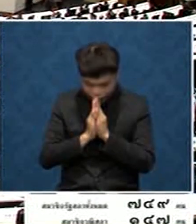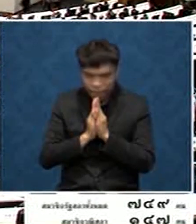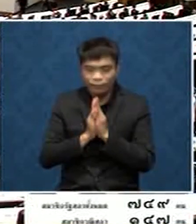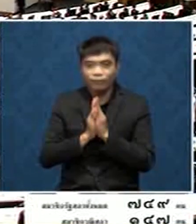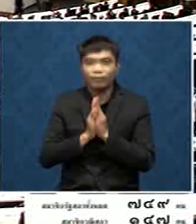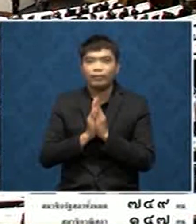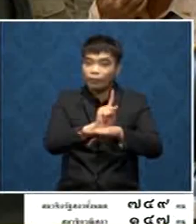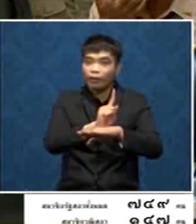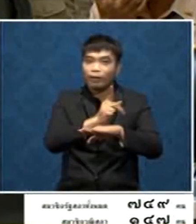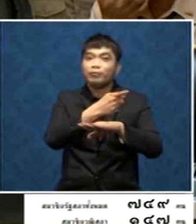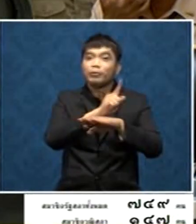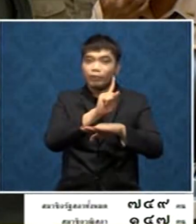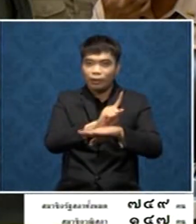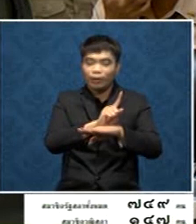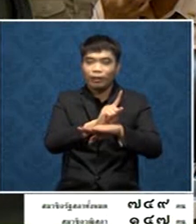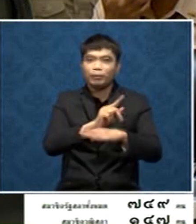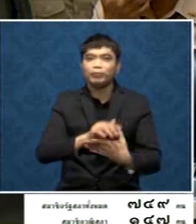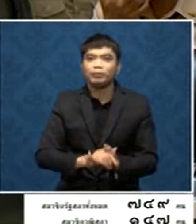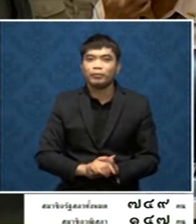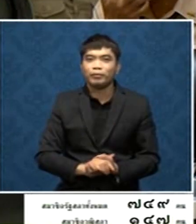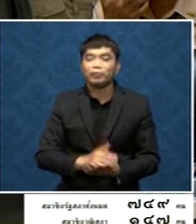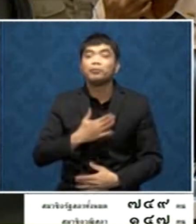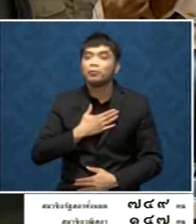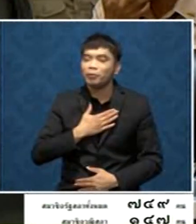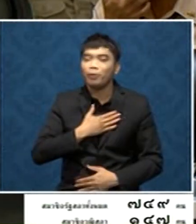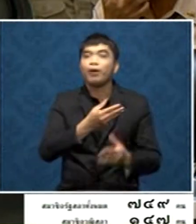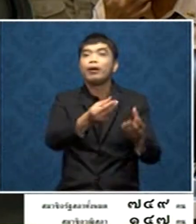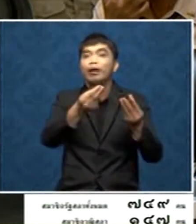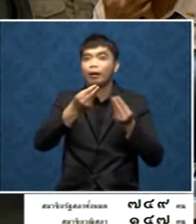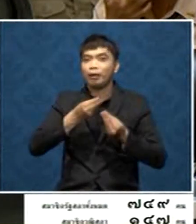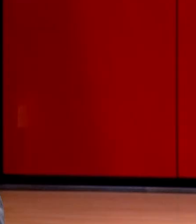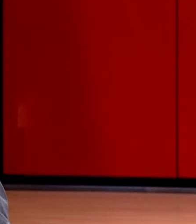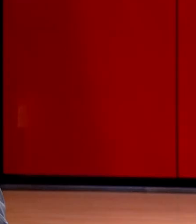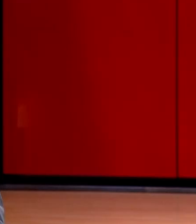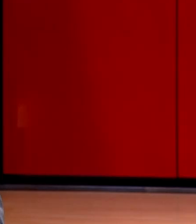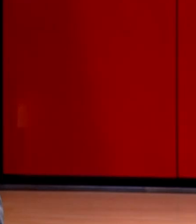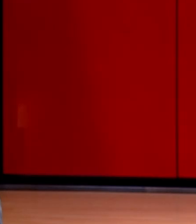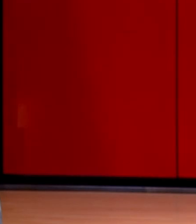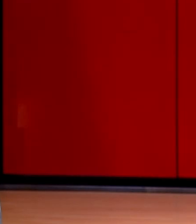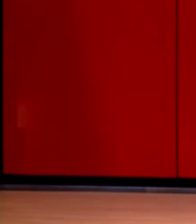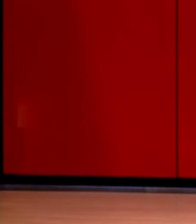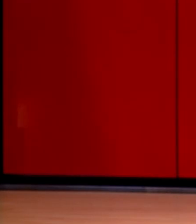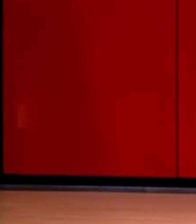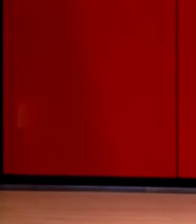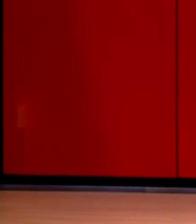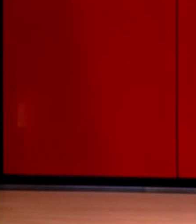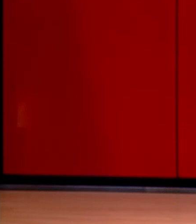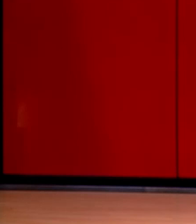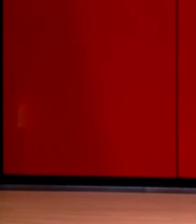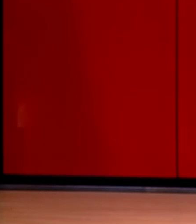ฟังเสียงคุณกิตติศักดิ์นะคะเล่าให้พวกเราฟังแล้วที่ประชุมบอกเลยว่า